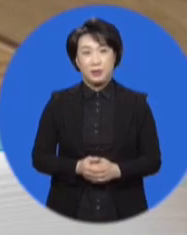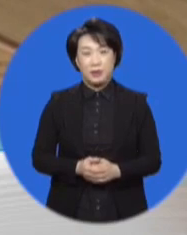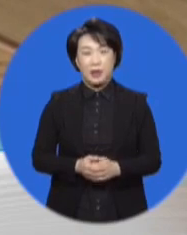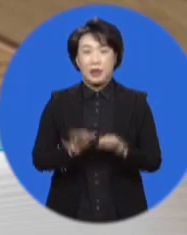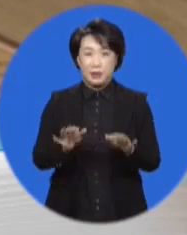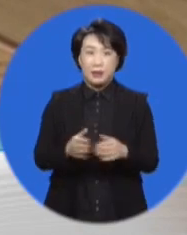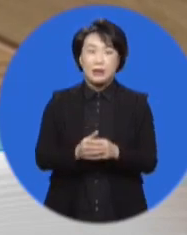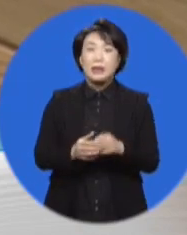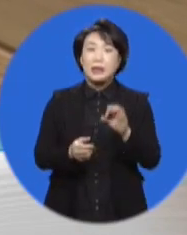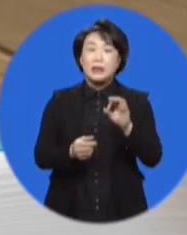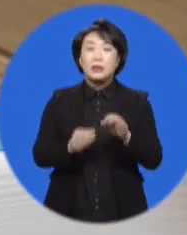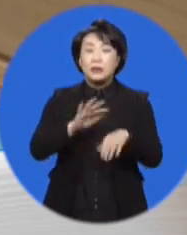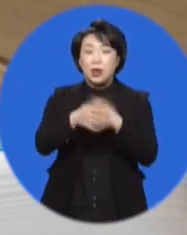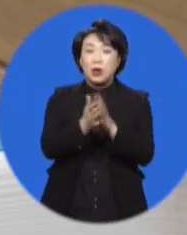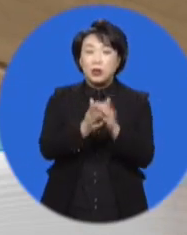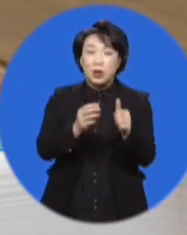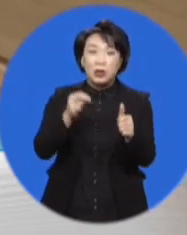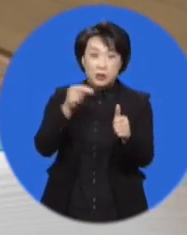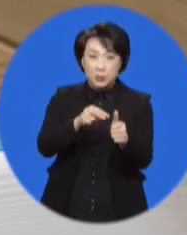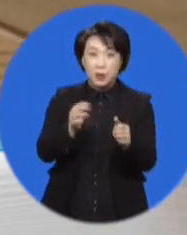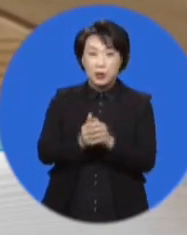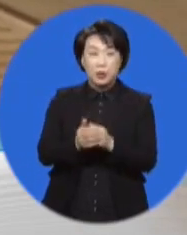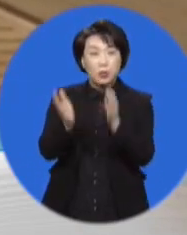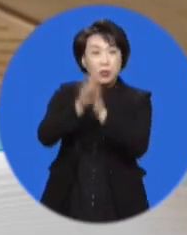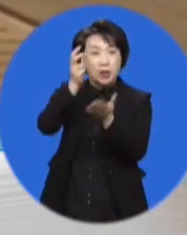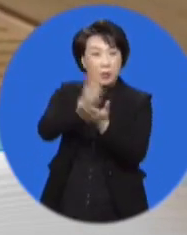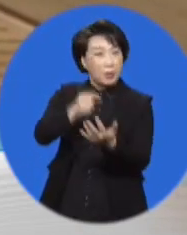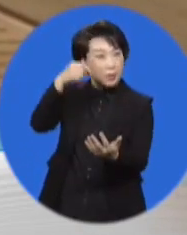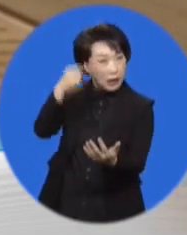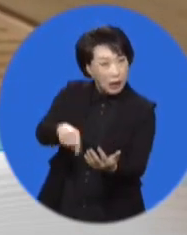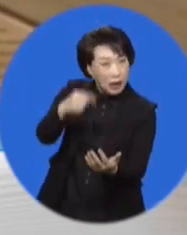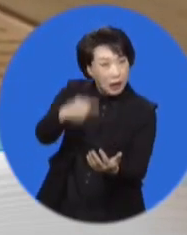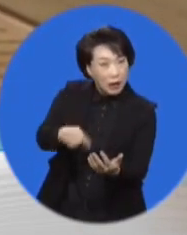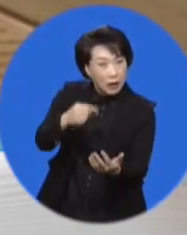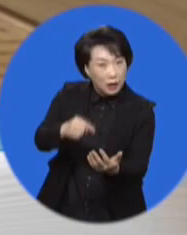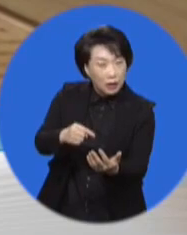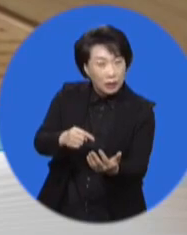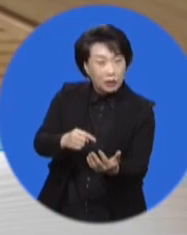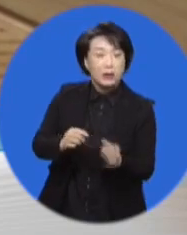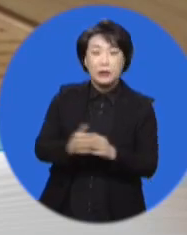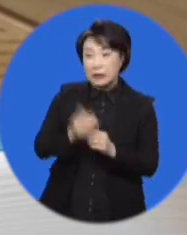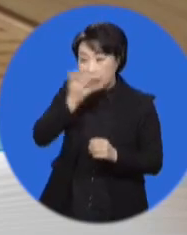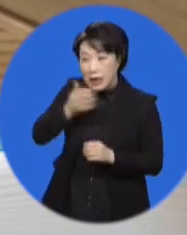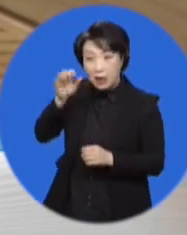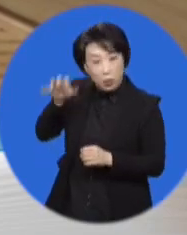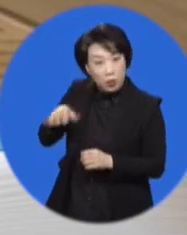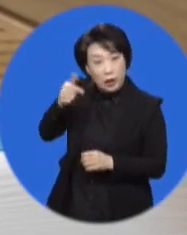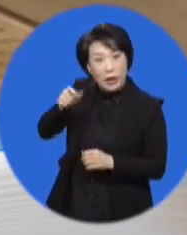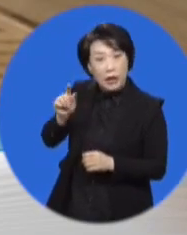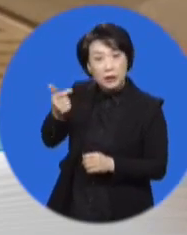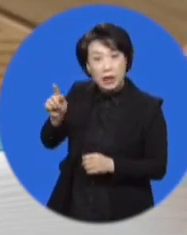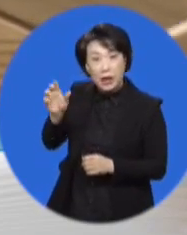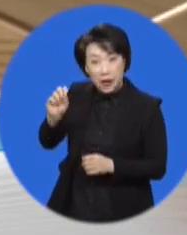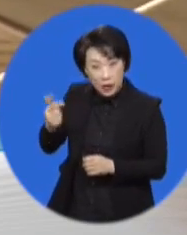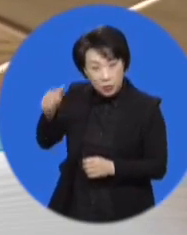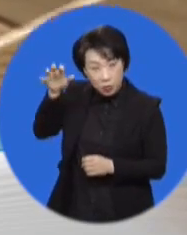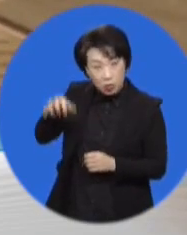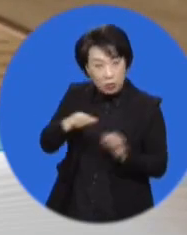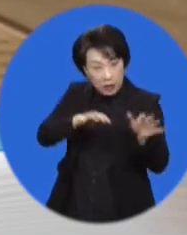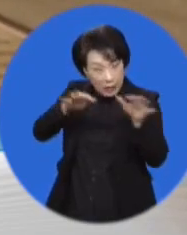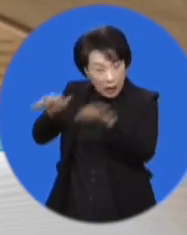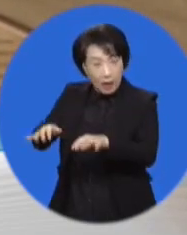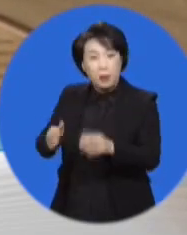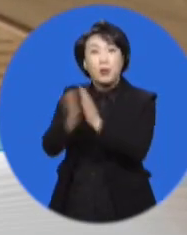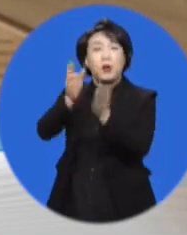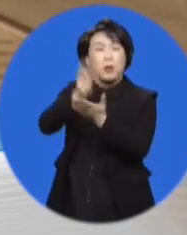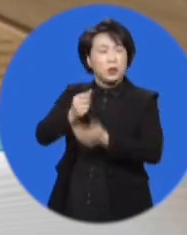저의신명기에아주율법을말하면서절대가나안땅에들어가면율법을지켜야된다고그렇